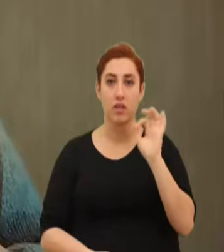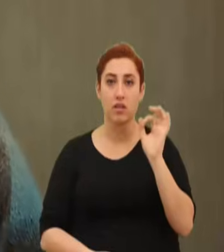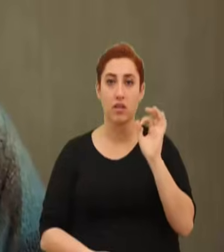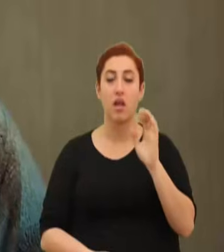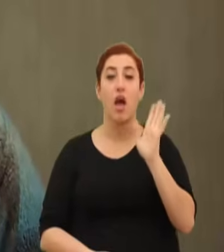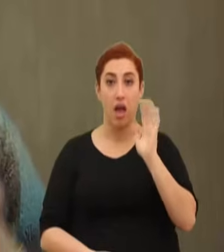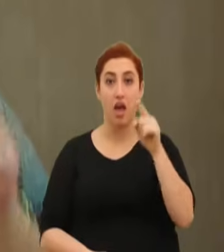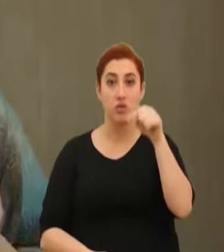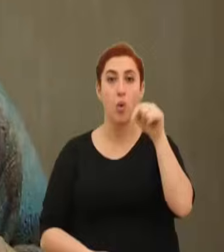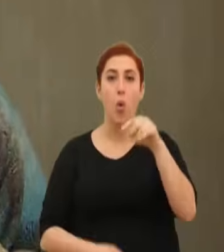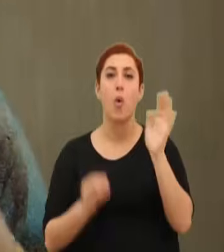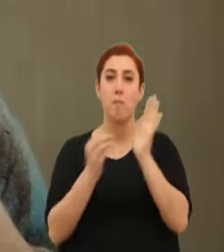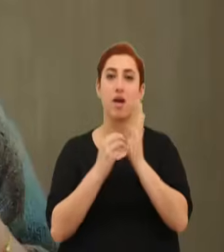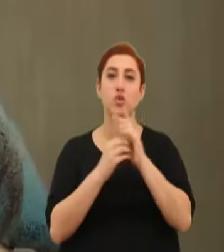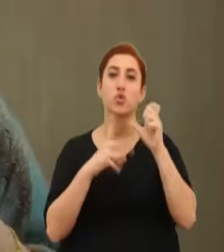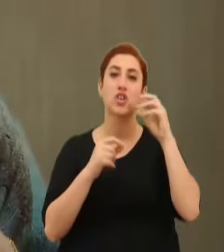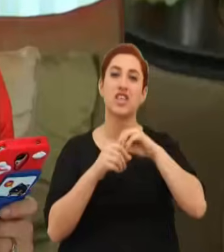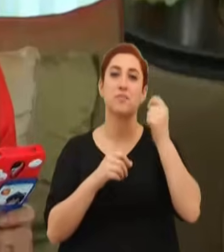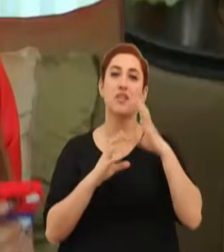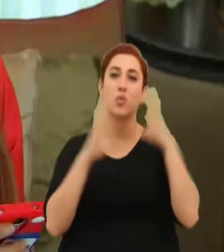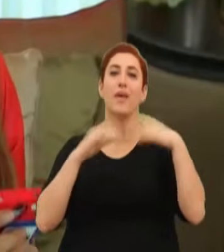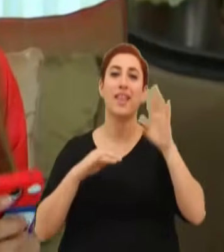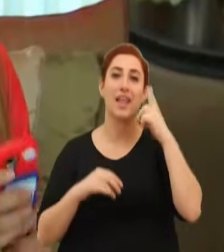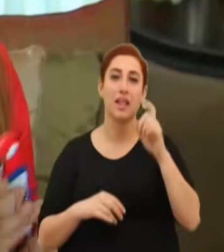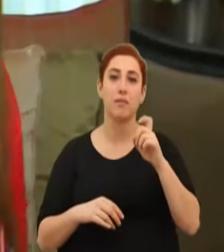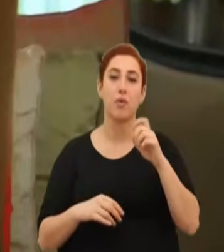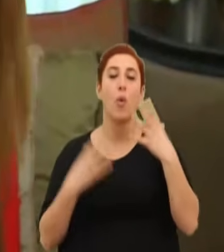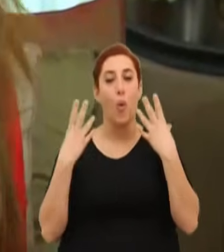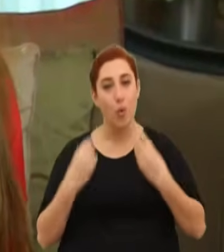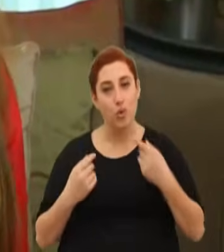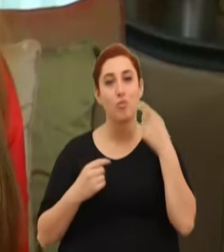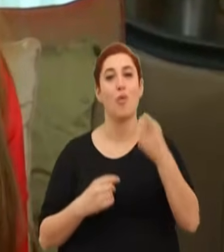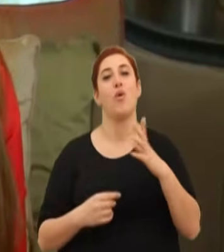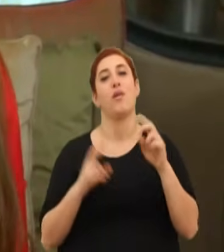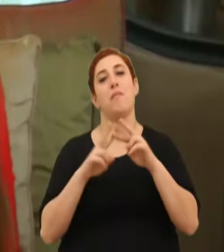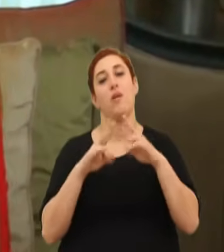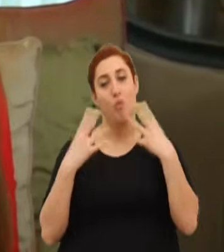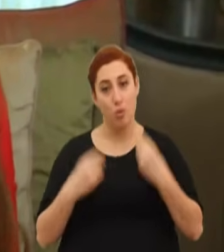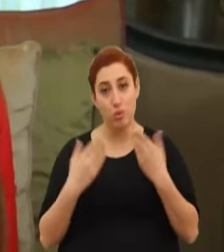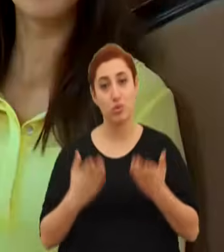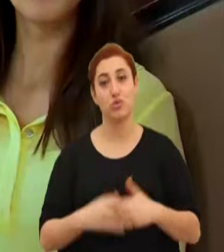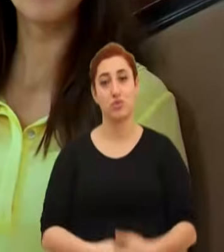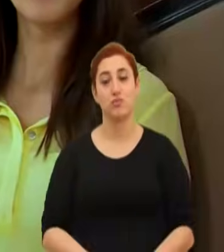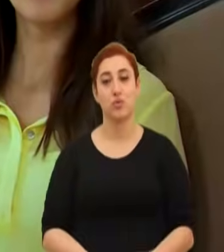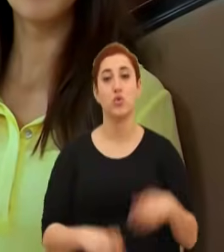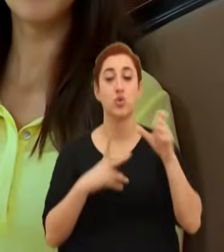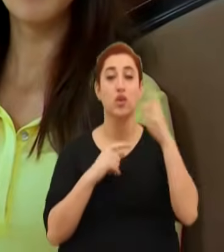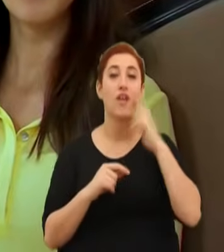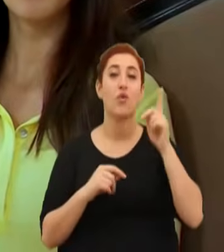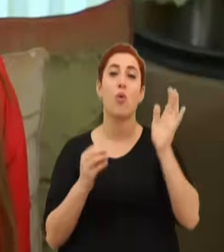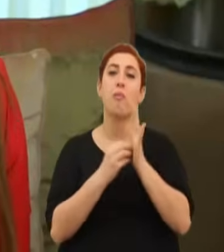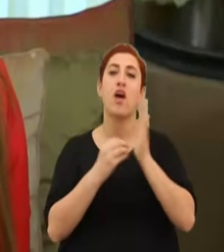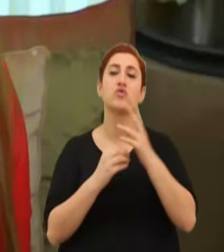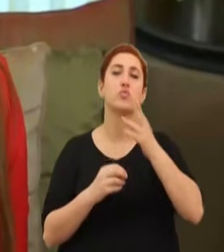Evet. Hah işte o bahşiş Şükrü için biraz fazla değil mi? Olur mu öyle şey Meryem? Olur mu öyle şey? Şükrü Efendi